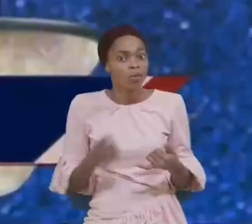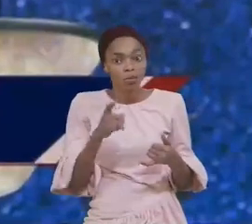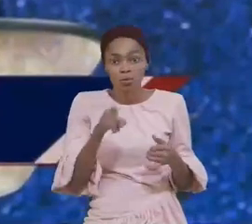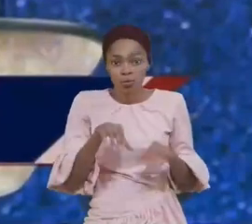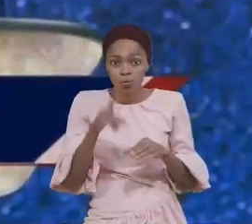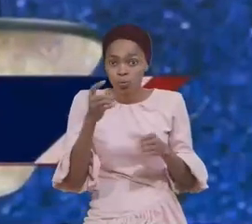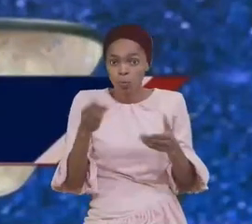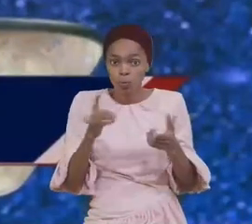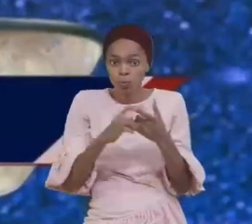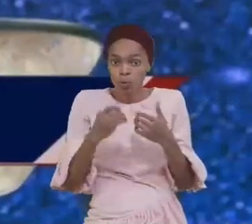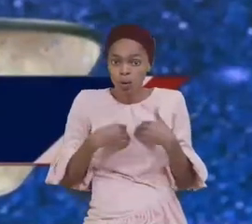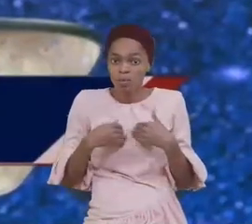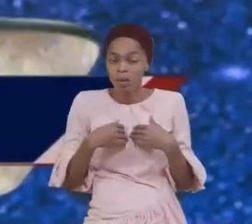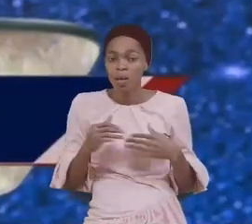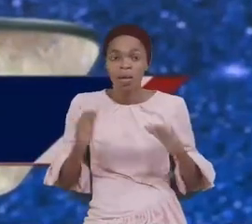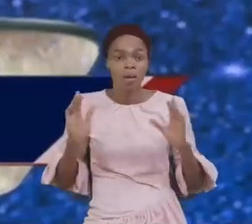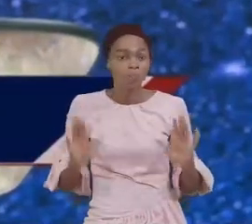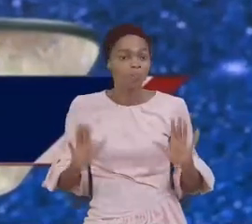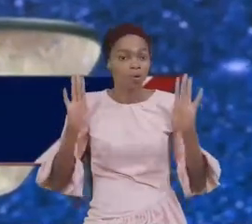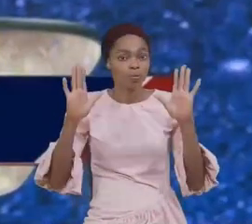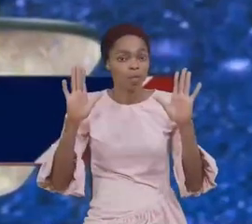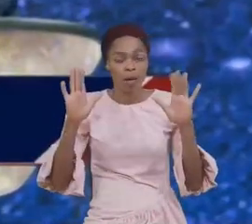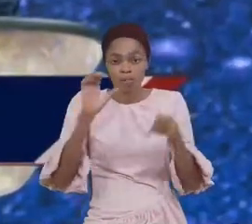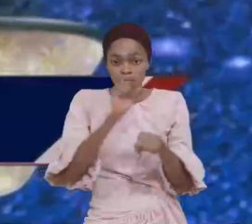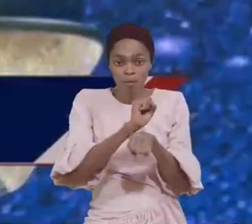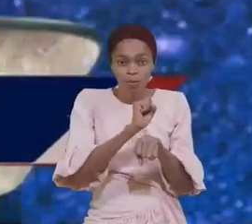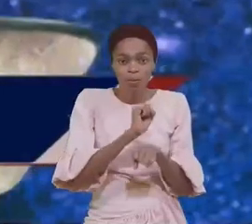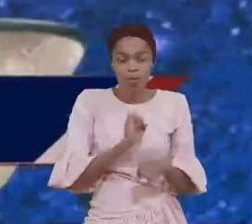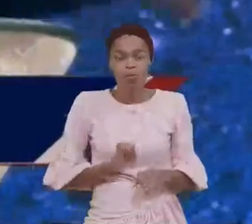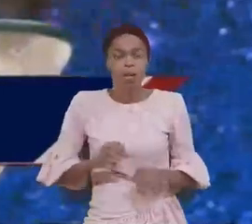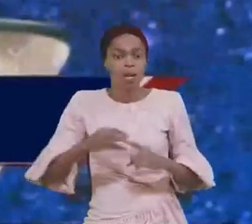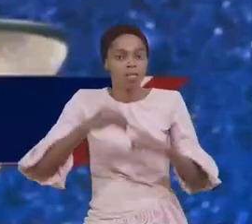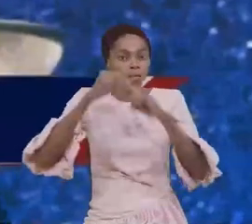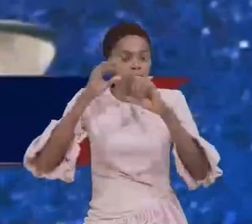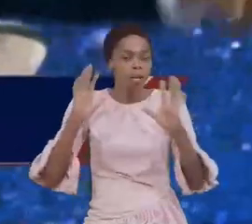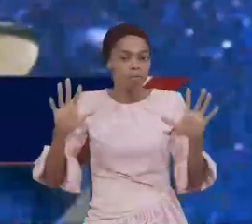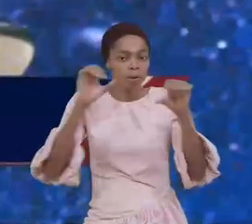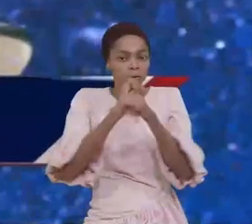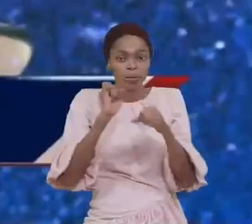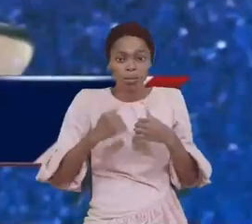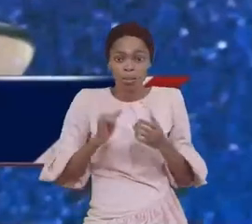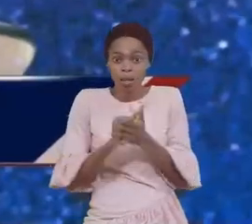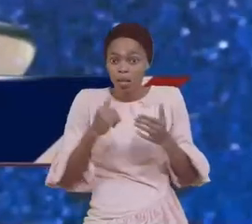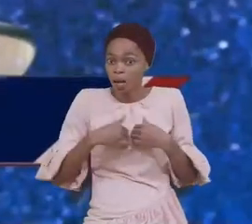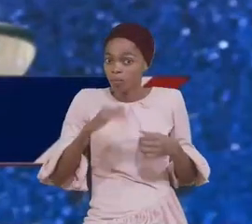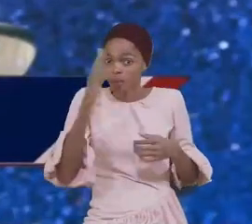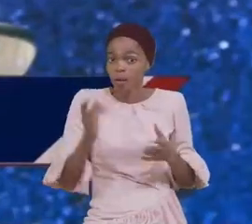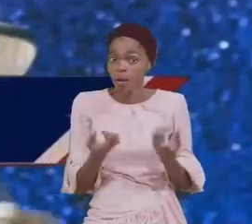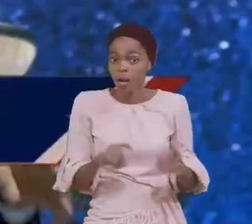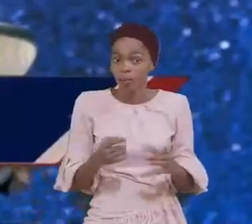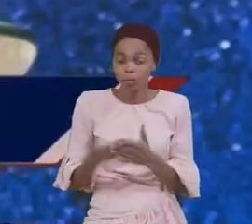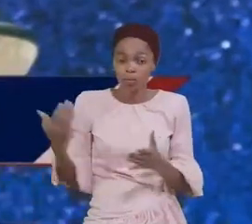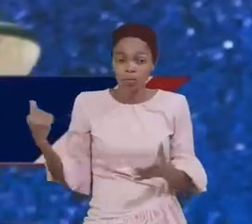Comment va-t-on vouloir avoir un miracle particulier qui n'a jamais eu lieu et qui ne va même